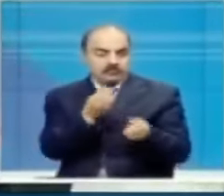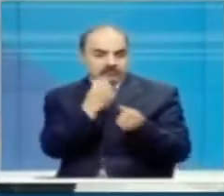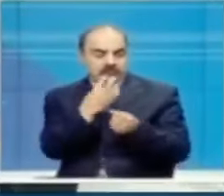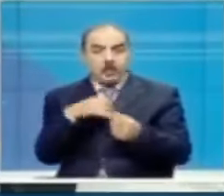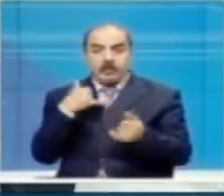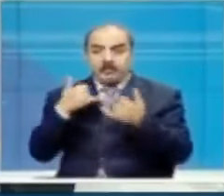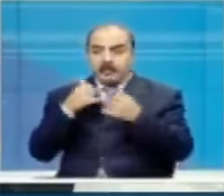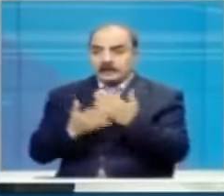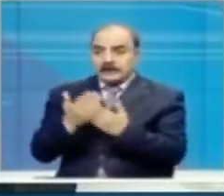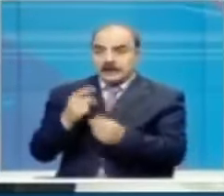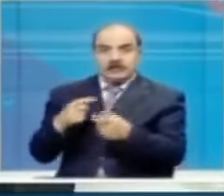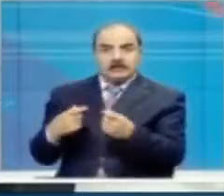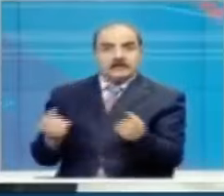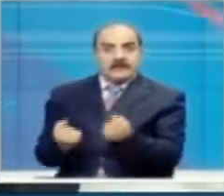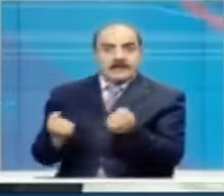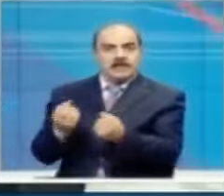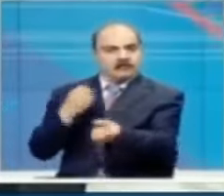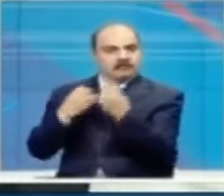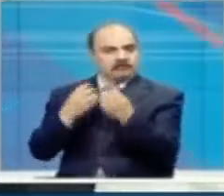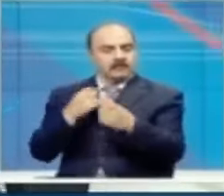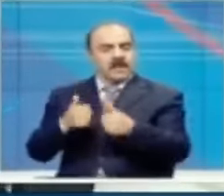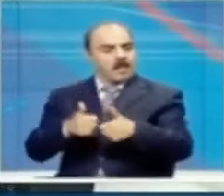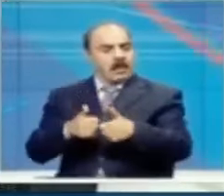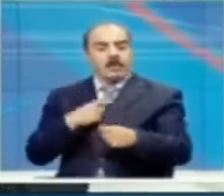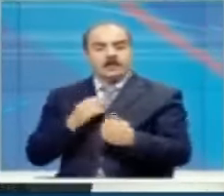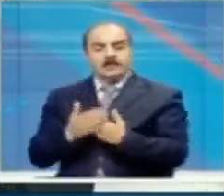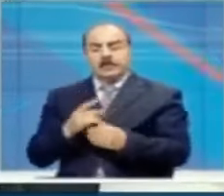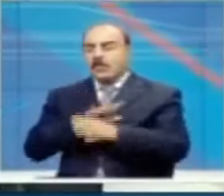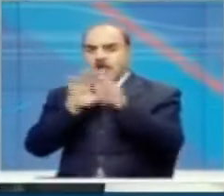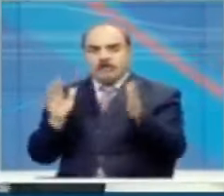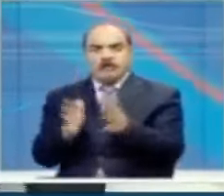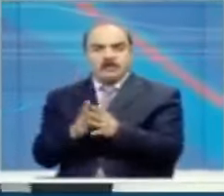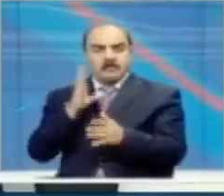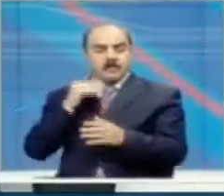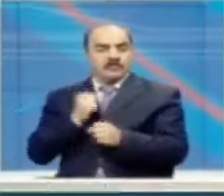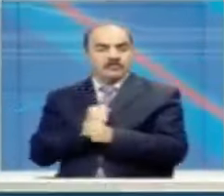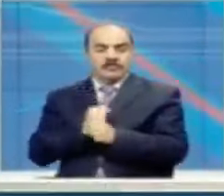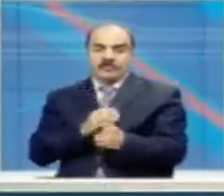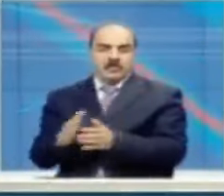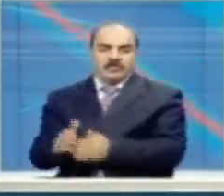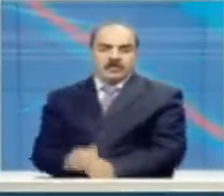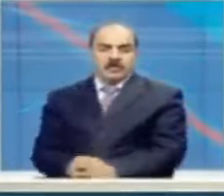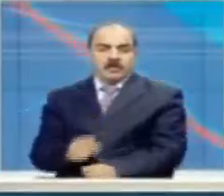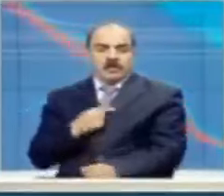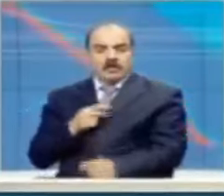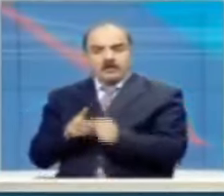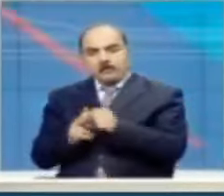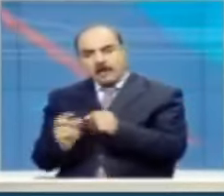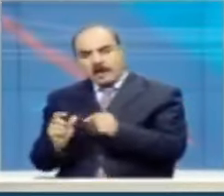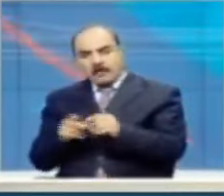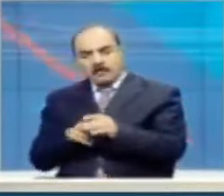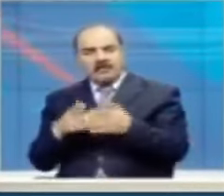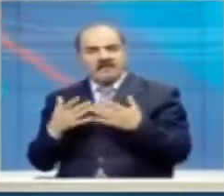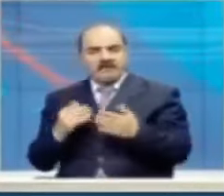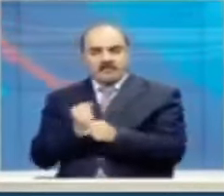الاتصالات ناخدها فكل ده ا يعني غير الشغل مجال السوفت وير ممكن يلاقي فرص اسهل